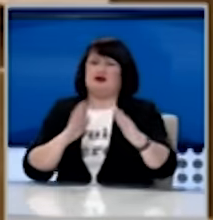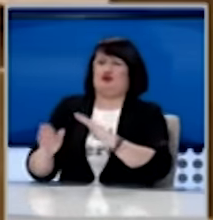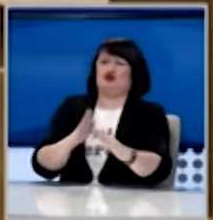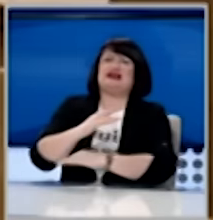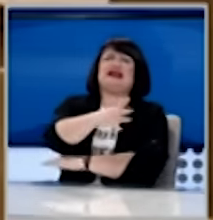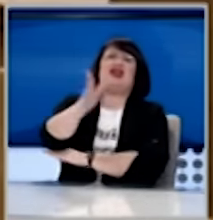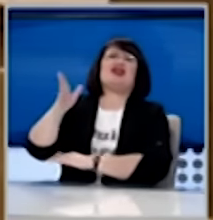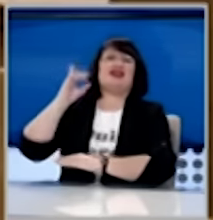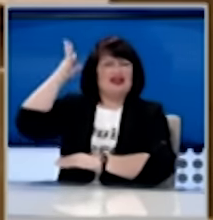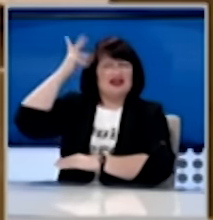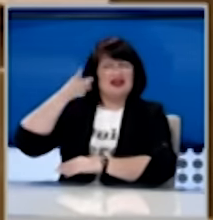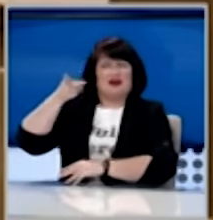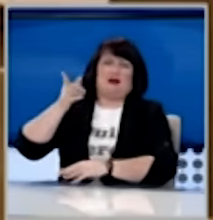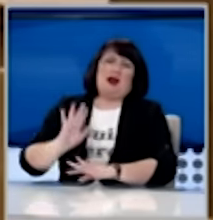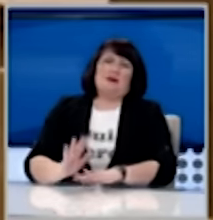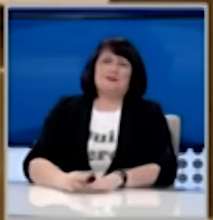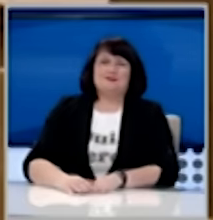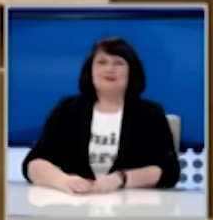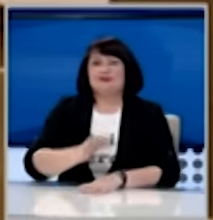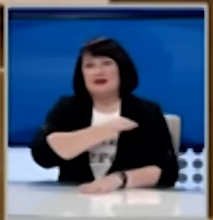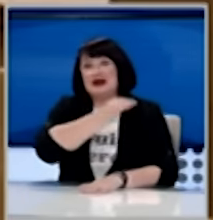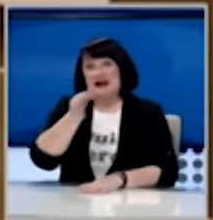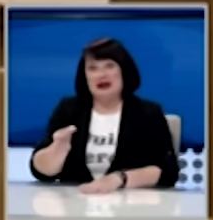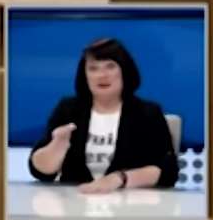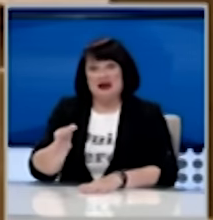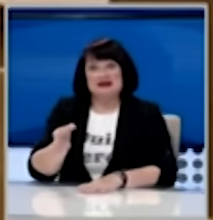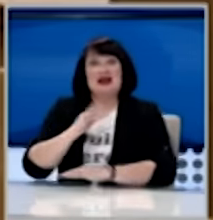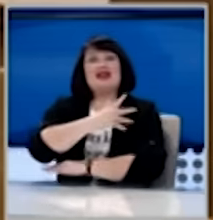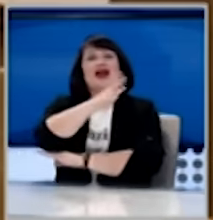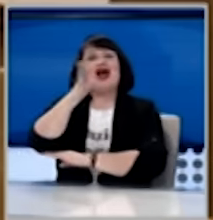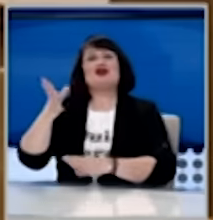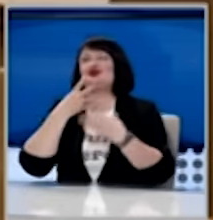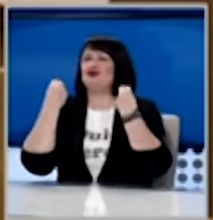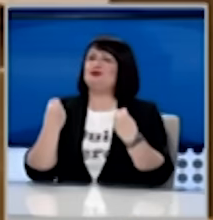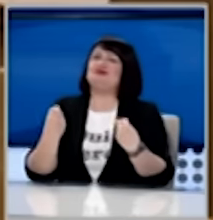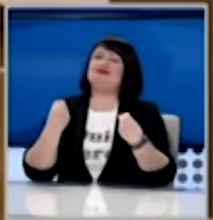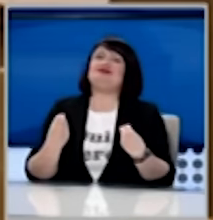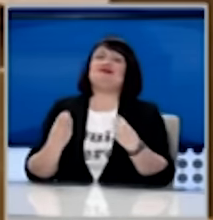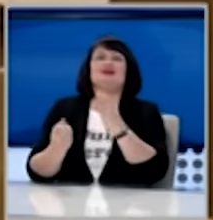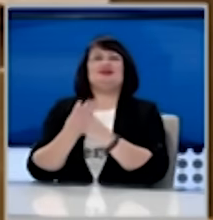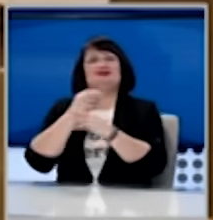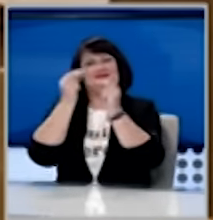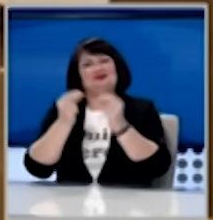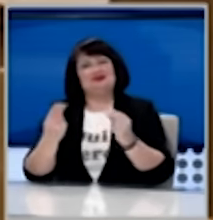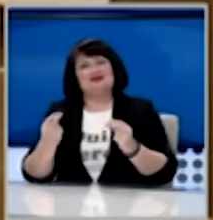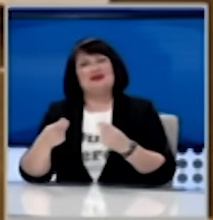ισχυρίζεστε ότι το παραγωγικό και άρα ασφαλές δάσος μπορεί να εξασφαλιστεί μόνο με τη σύμπραξη επιχειρη τικών ομίλων